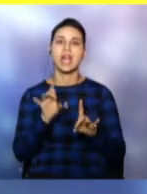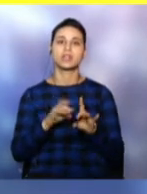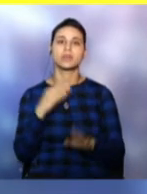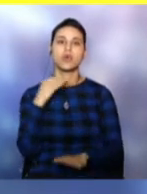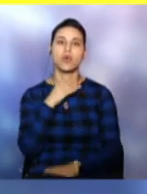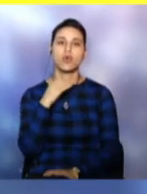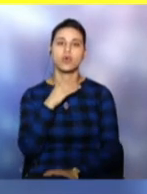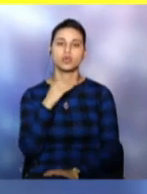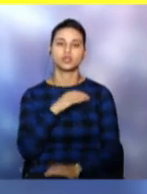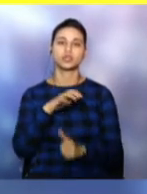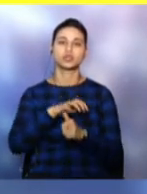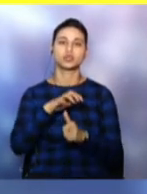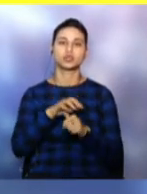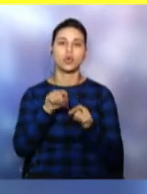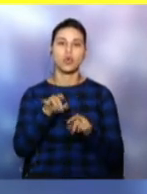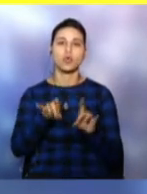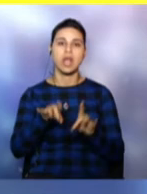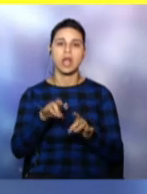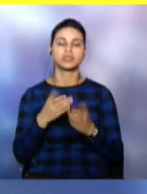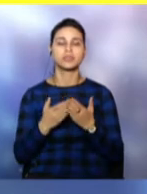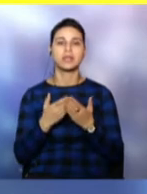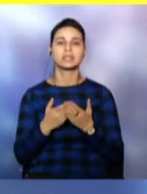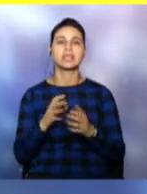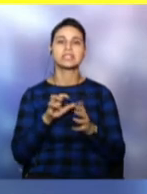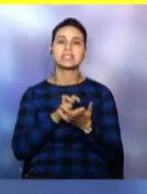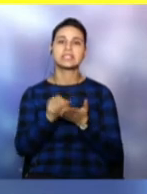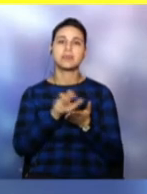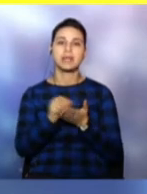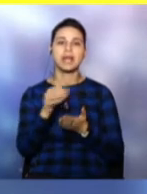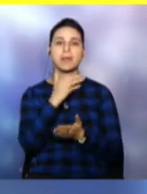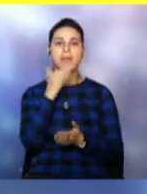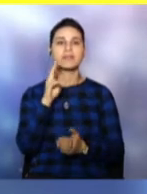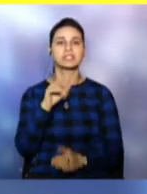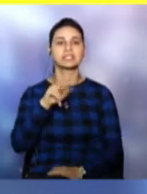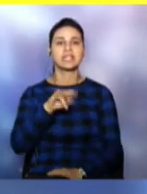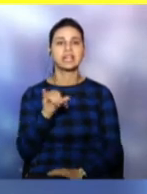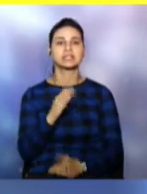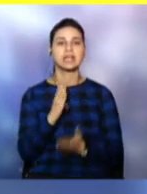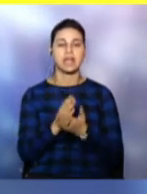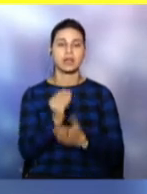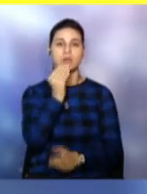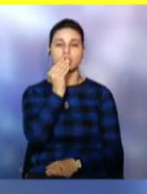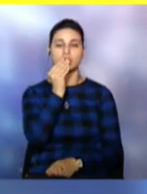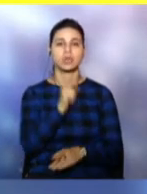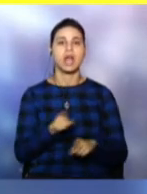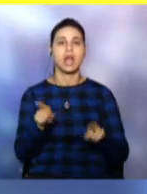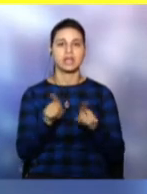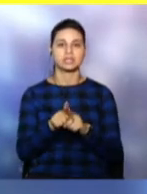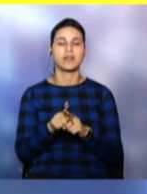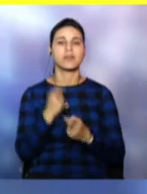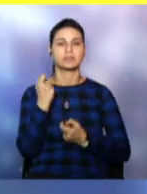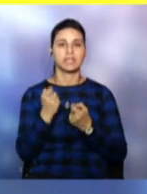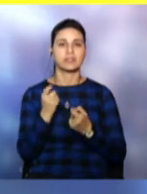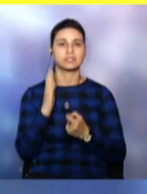ხორცის, სოკოს ნახარში, მაგალითად ისპანახი, ანუ ბევრი ცილის შემცველი პროდუქტი ასევე მსგავს